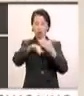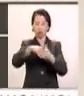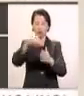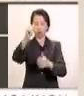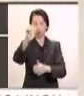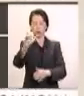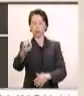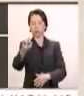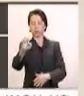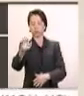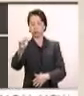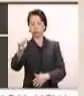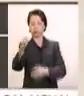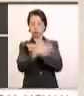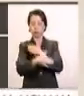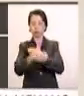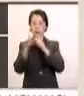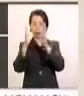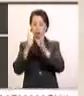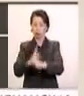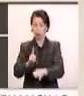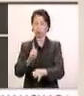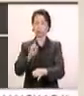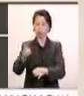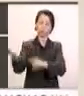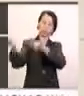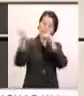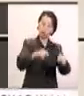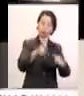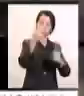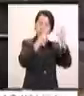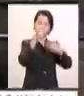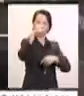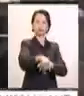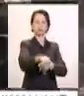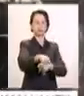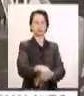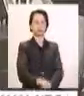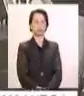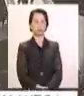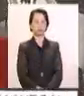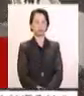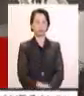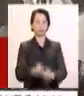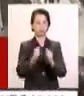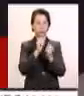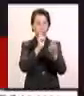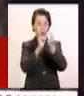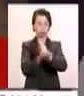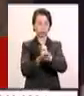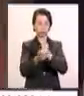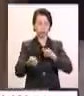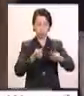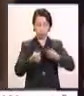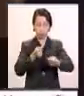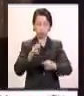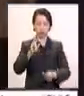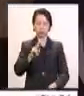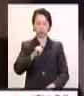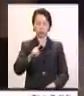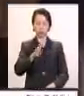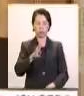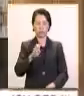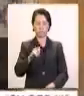Asian countries, the Muslims, they should come over to Uzbekistan. Dengan perubahan pemerintah Uzbekistan